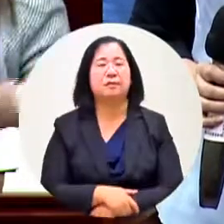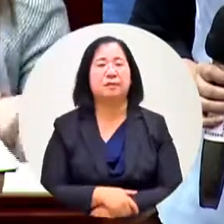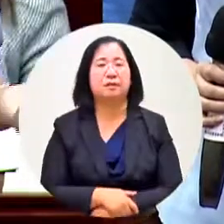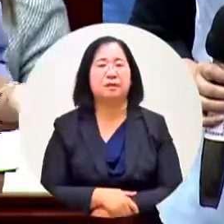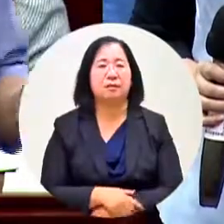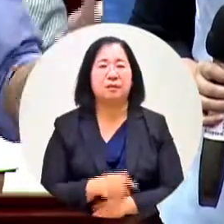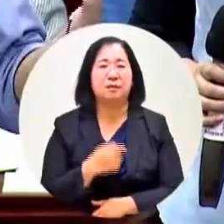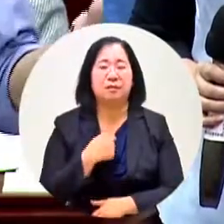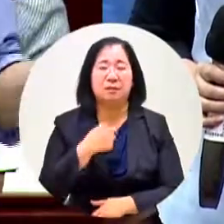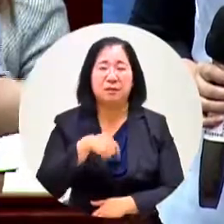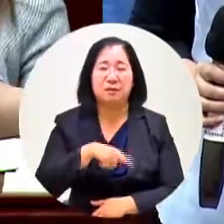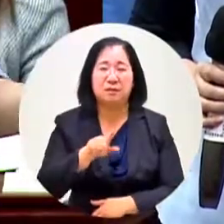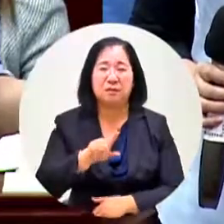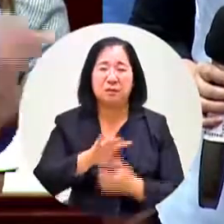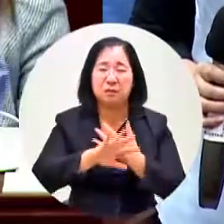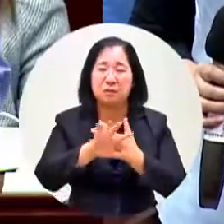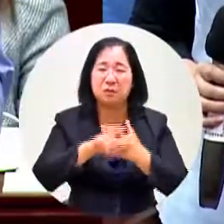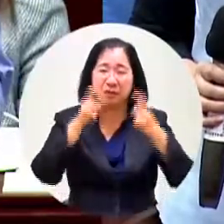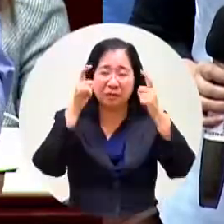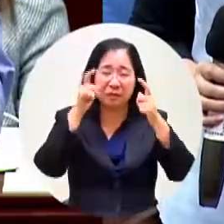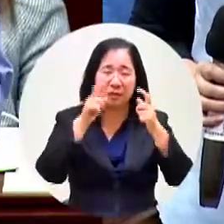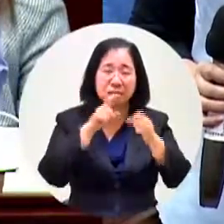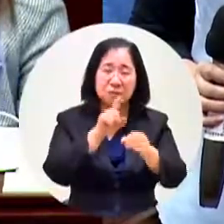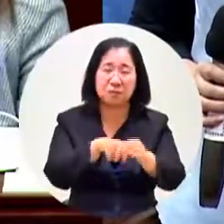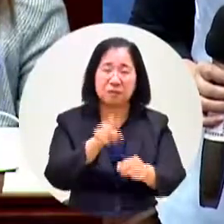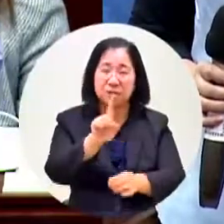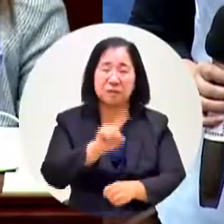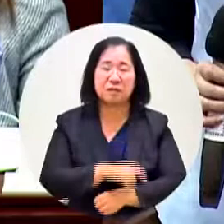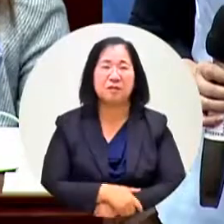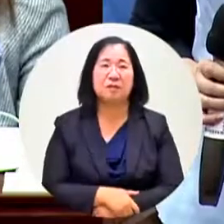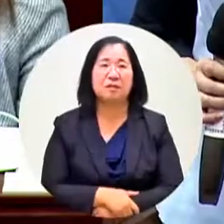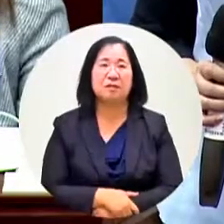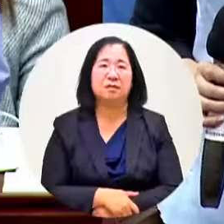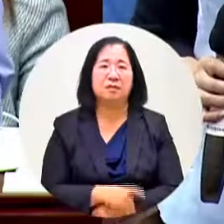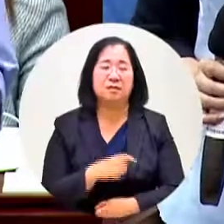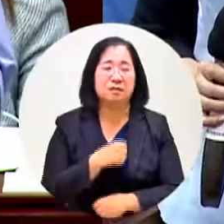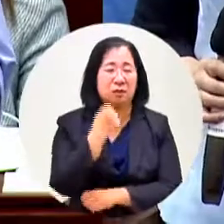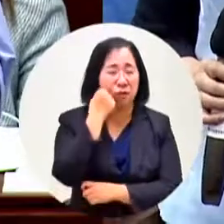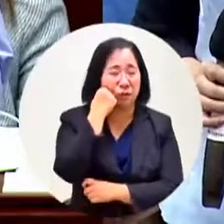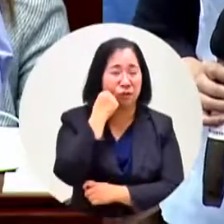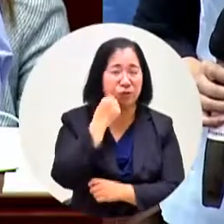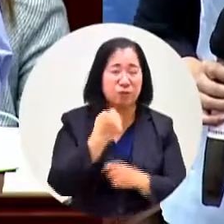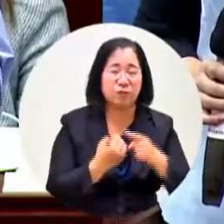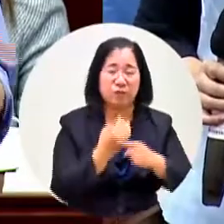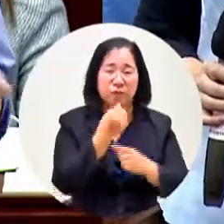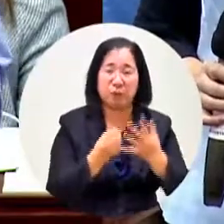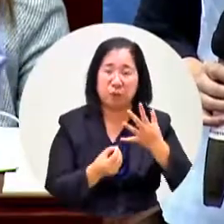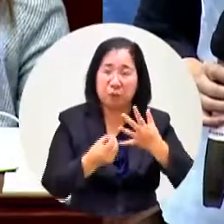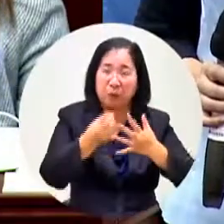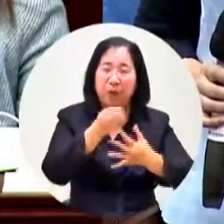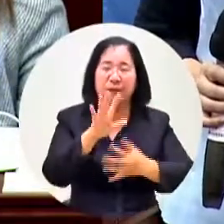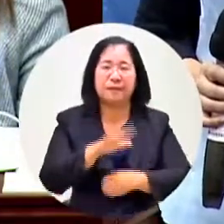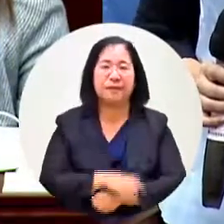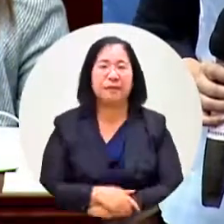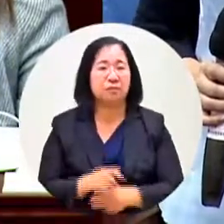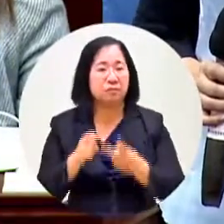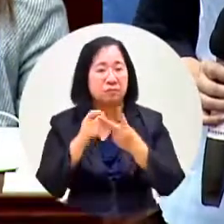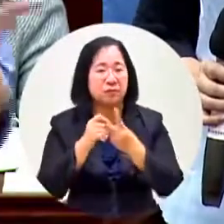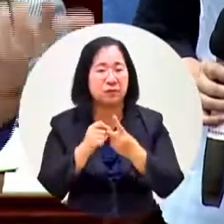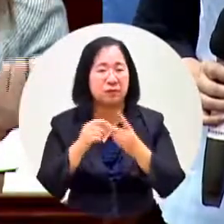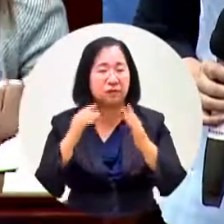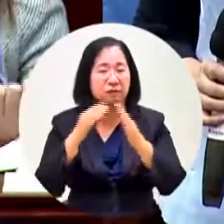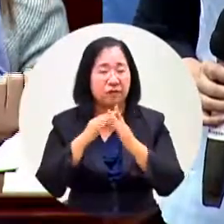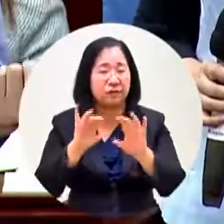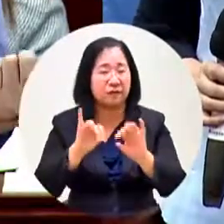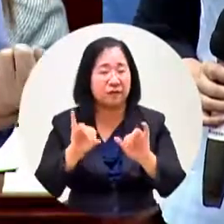后，网军完毕以后，晚上就特定的媒体，然后再来就是网军，